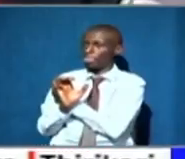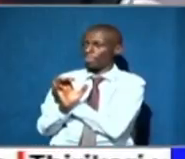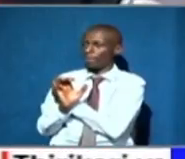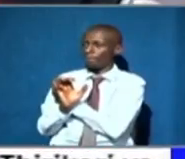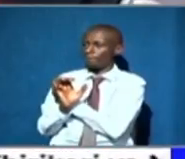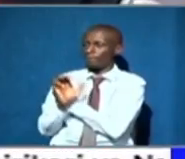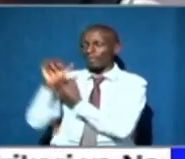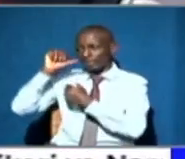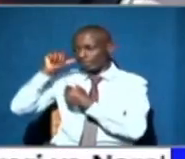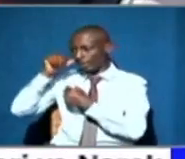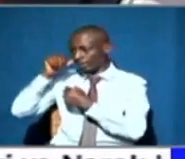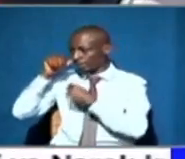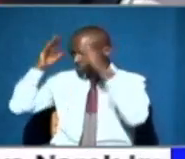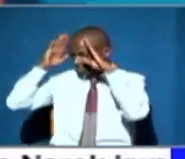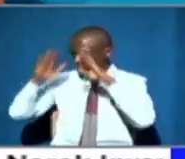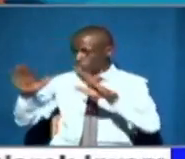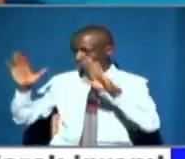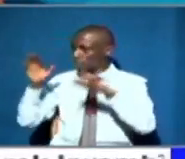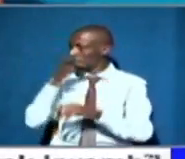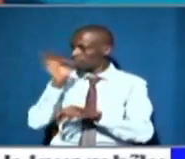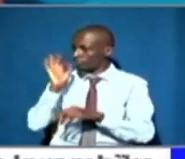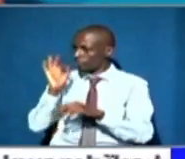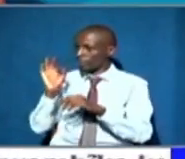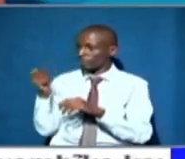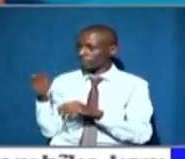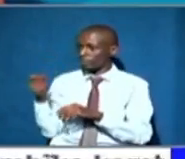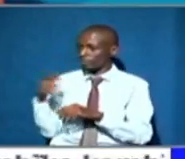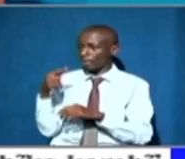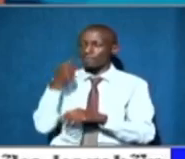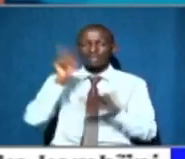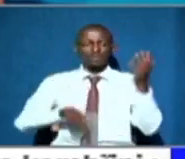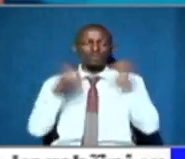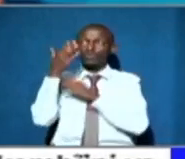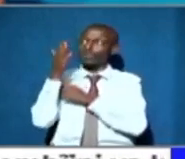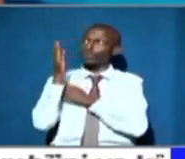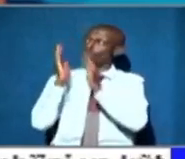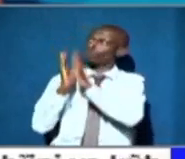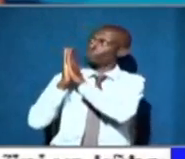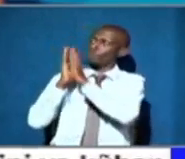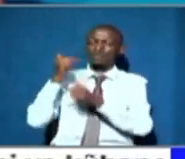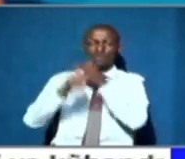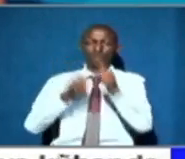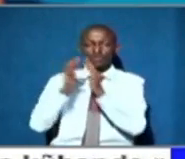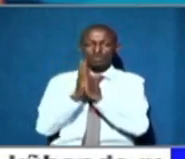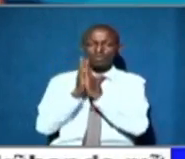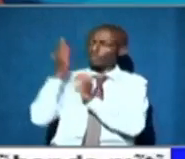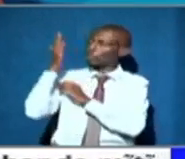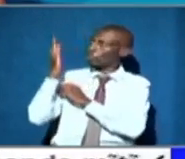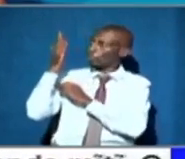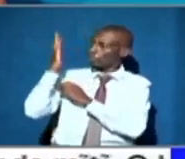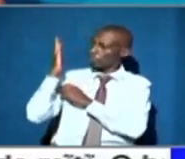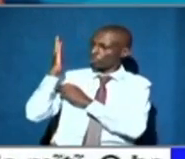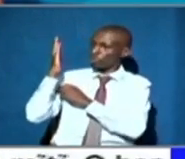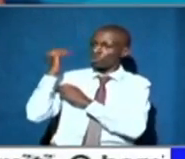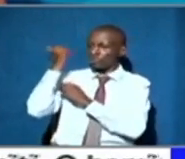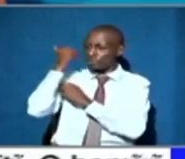Ramadan Jenga nyeri ya kwa noko nyitirira tuthie na mbere kumuhoya ngai tuthie na mbere kumuhoya ngai muno ngai niwe urehaga